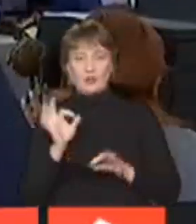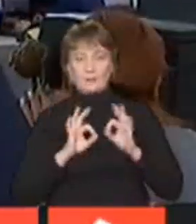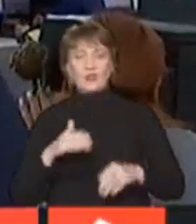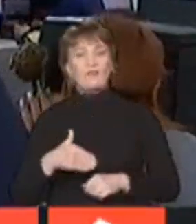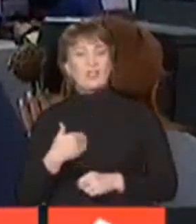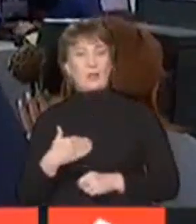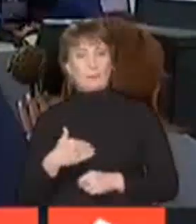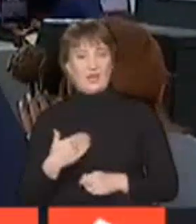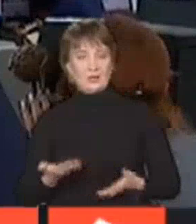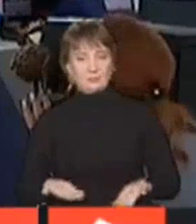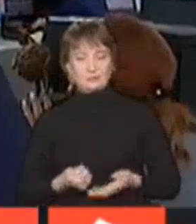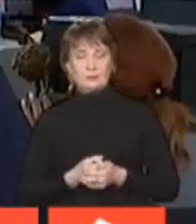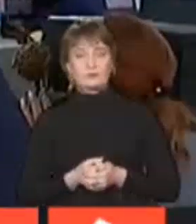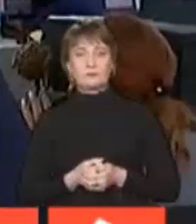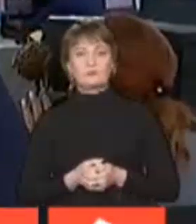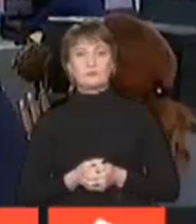вітаміни,